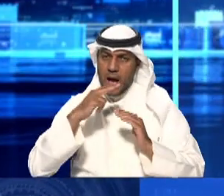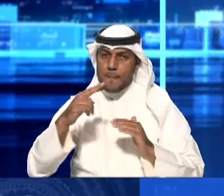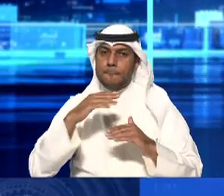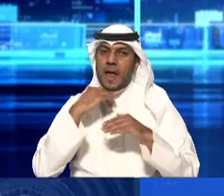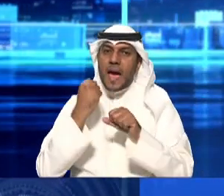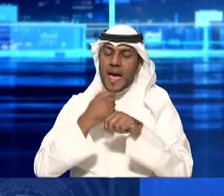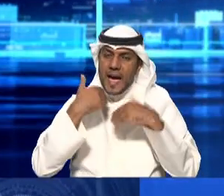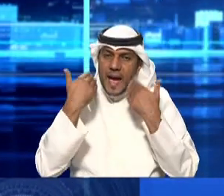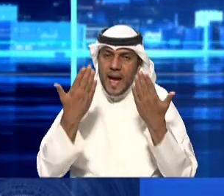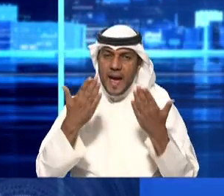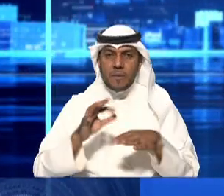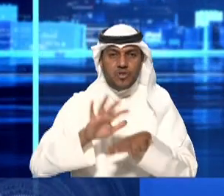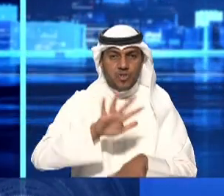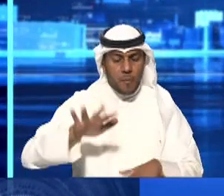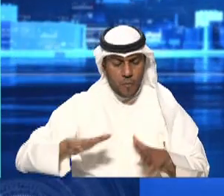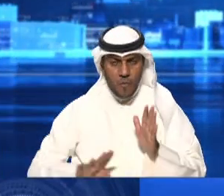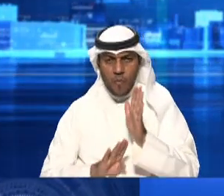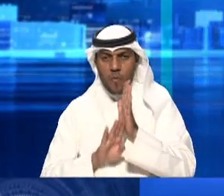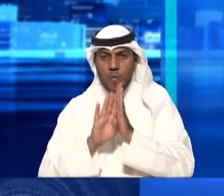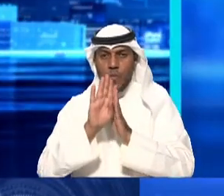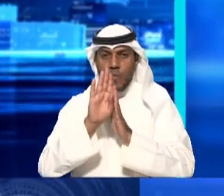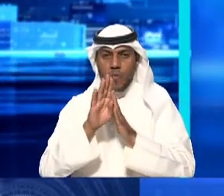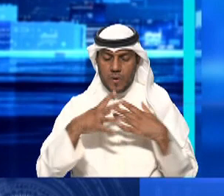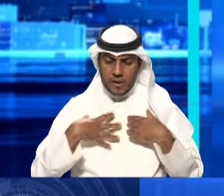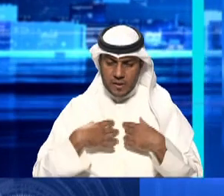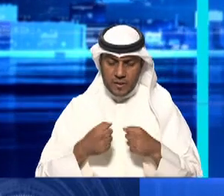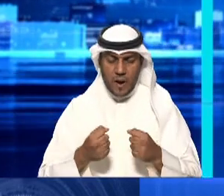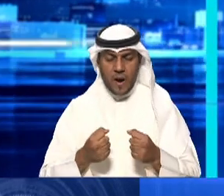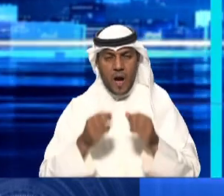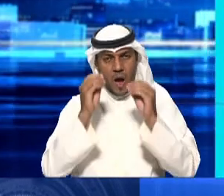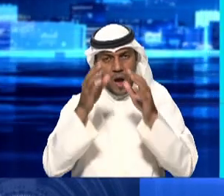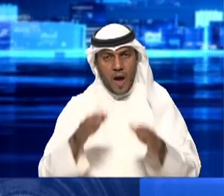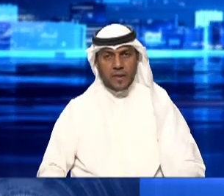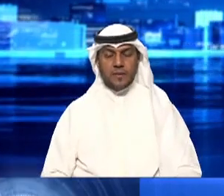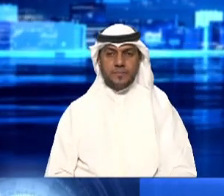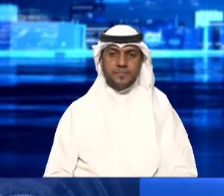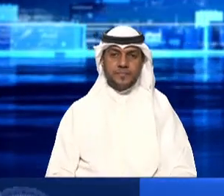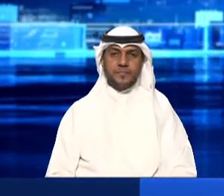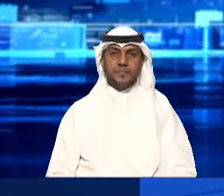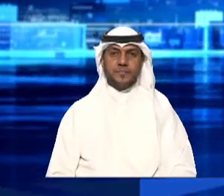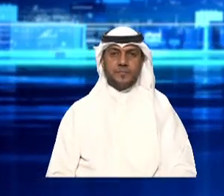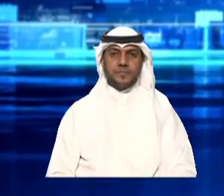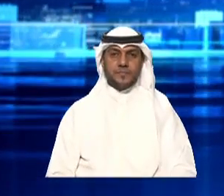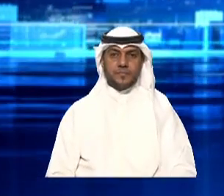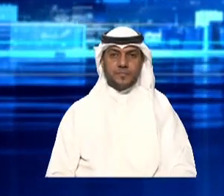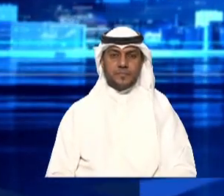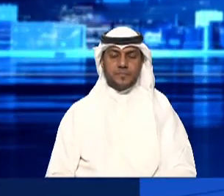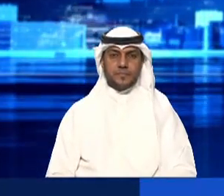ومصلحة الشعب التونسي الشقيق، راجيا لفخامته موفور الصحة والعافية.